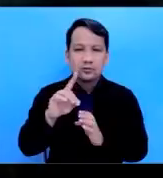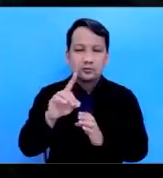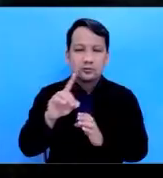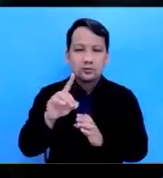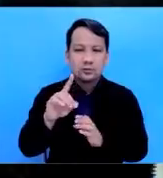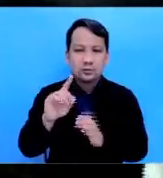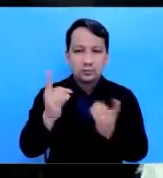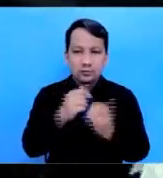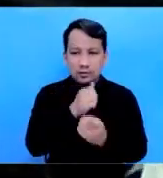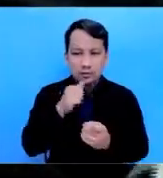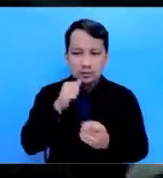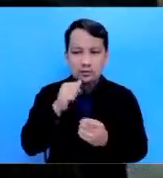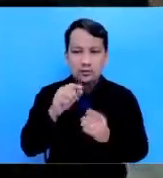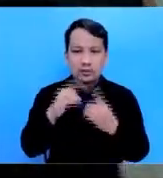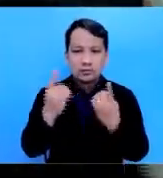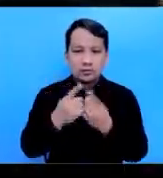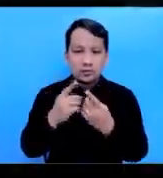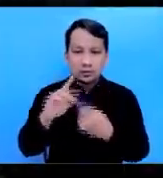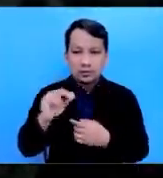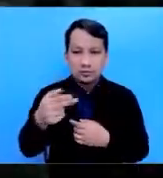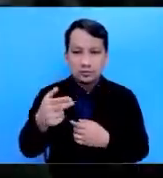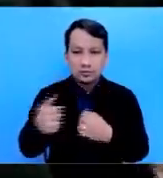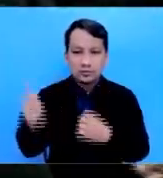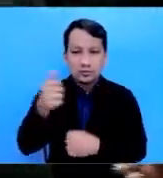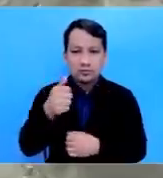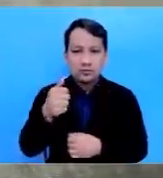Agriculture, Department of Health at Department of